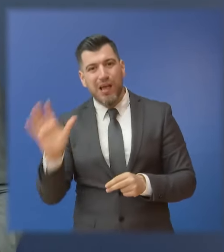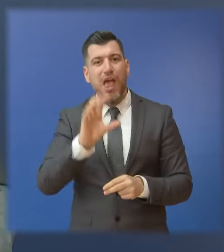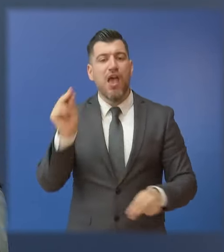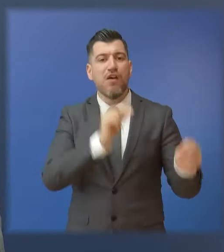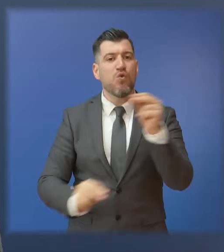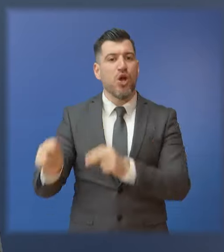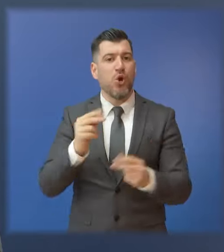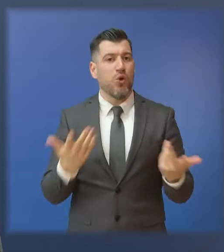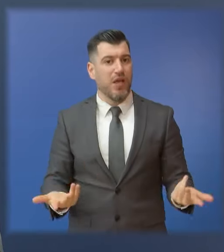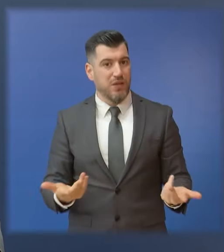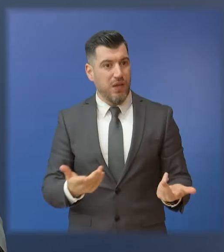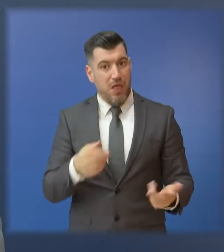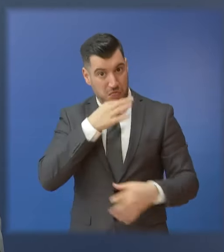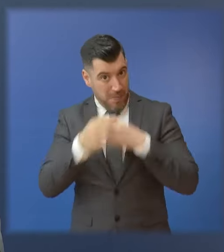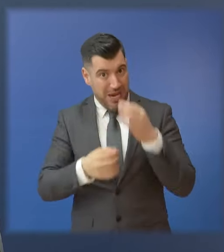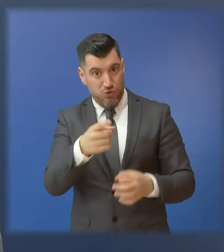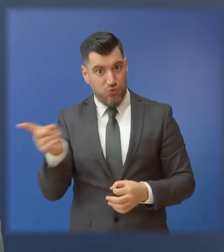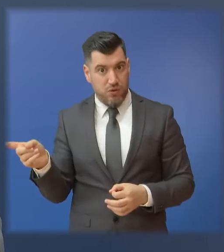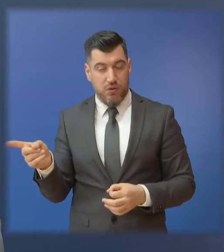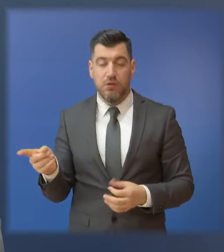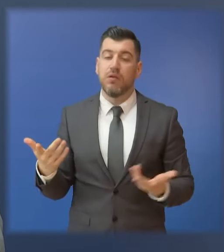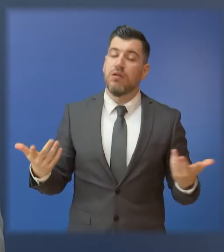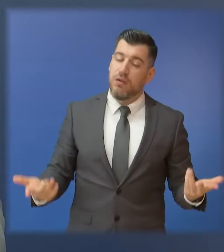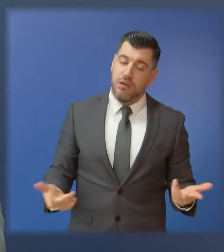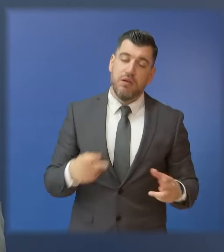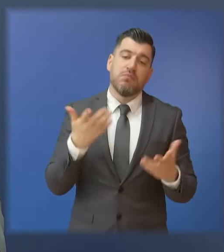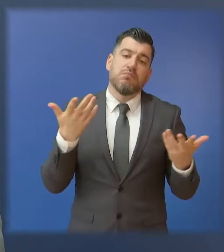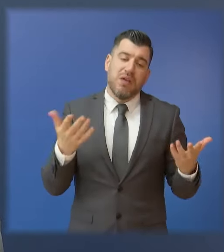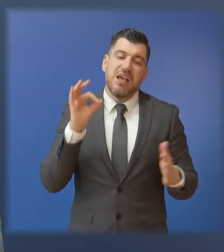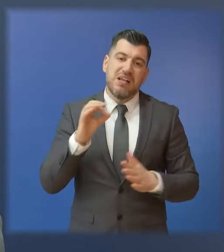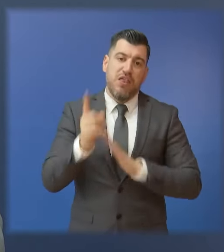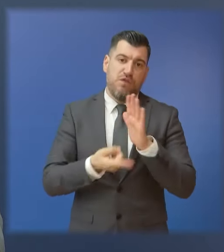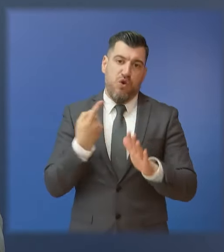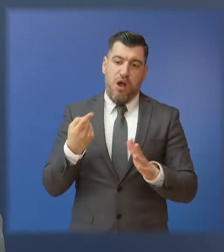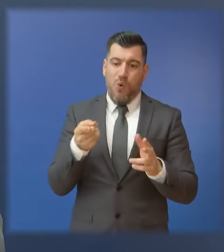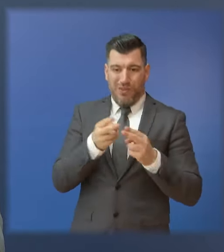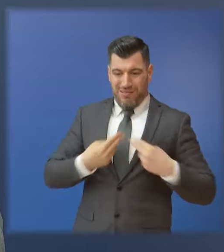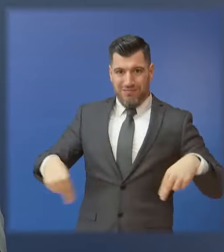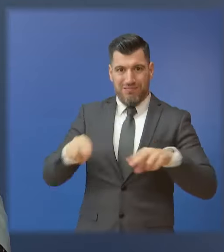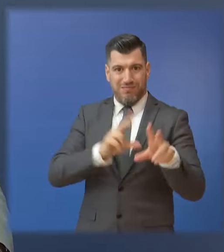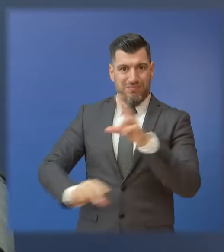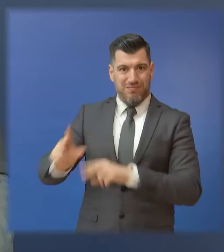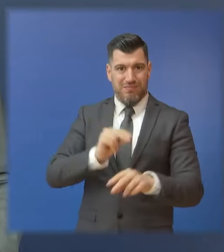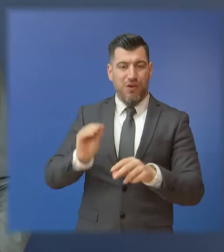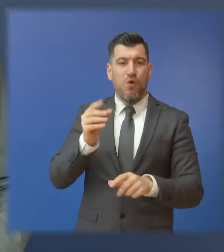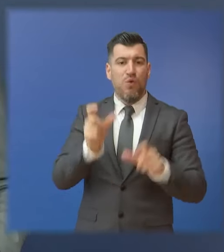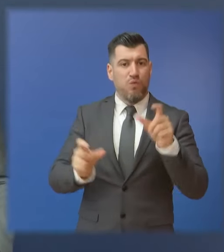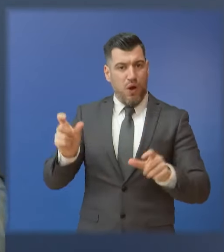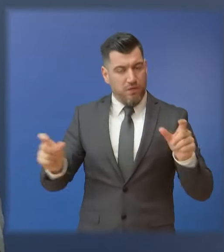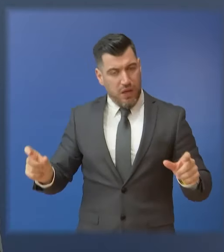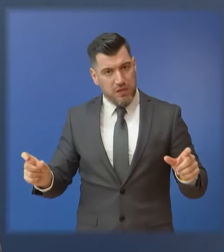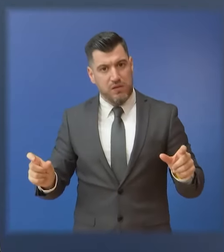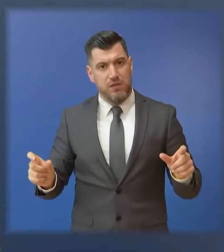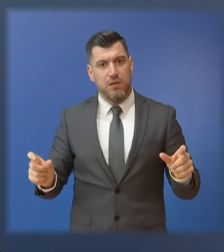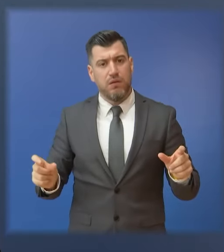κάθε κοινοβουλευτική ομάδα σε κάθε συνεδρίαση της κοινοβουλευτικής ομάδας έτσι θα συμβεί και τώρα και μάλιστα επειδή μπορεί κάποιοι να